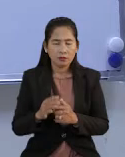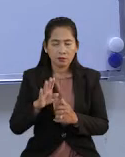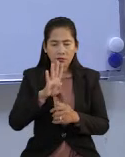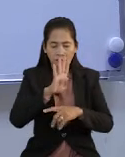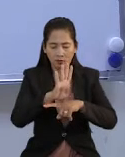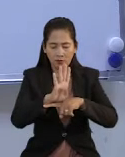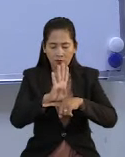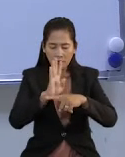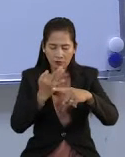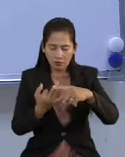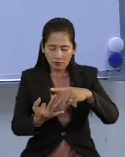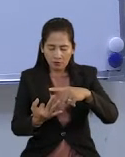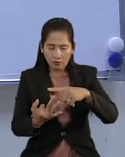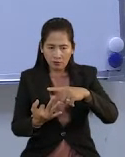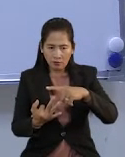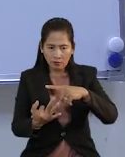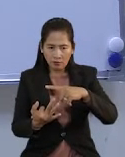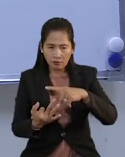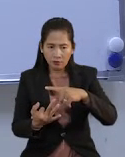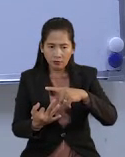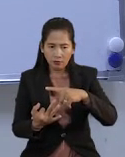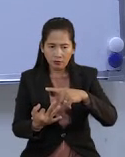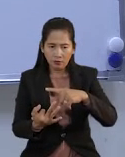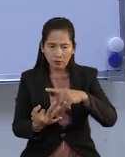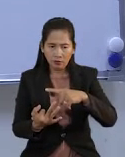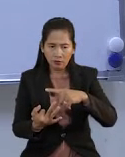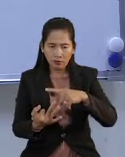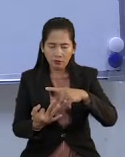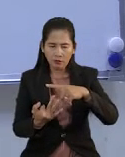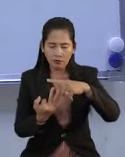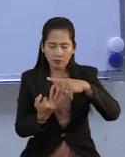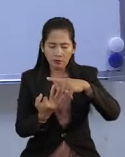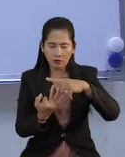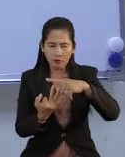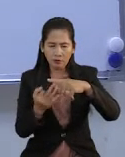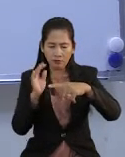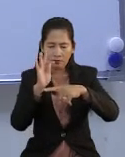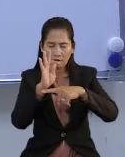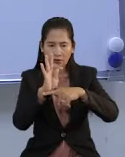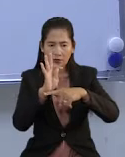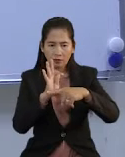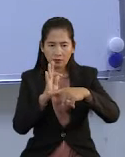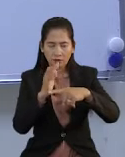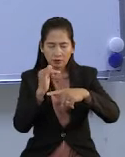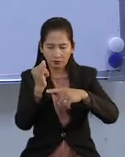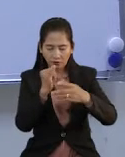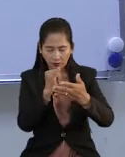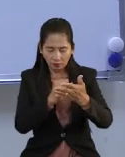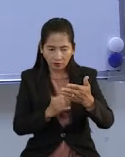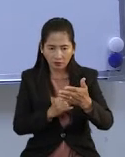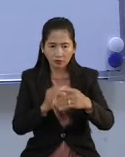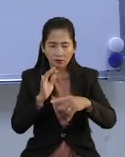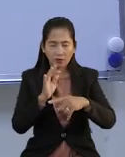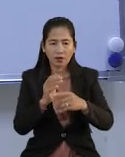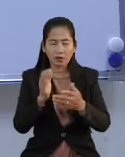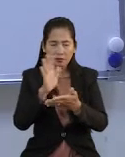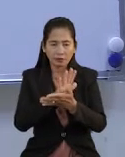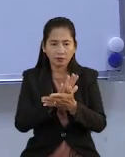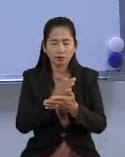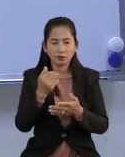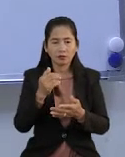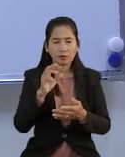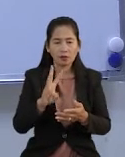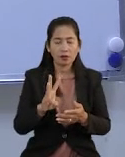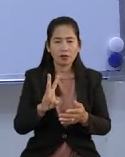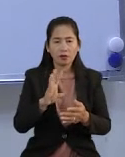buôn phía pram bay chà chẳng vào phía tang này cu nay cái đoạn tỷ